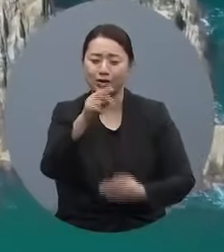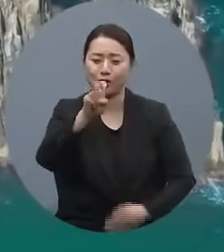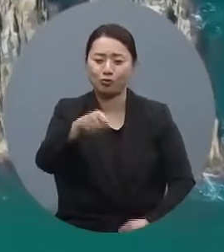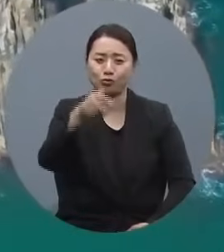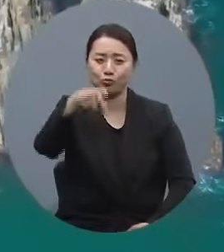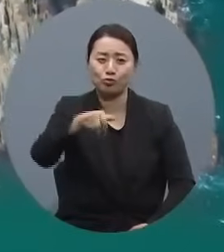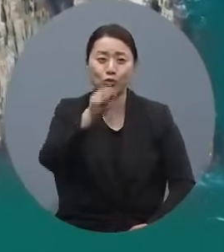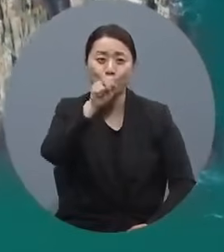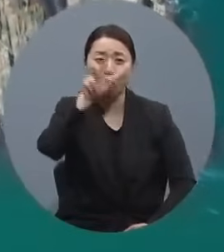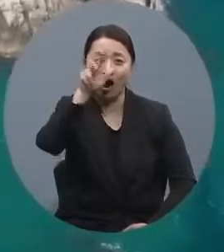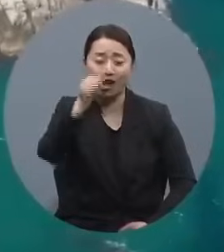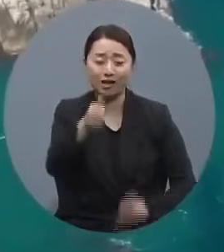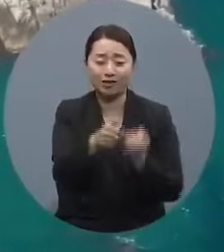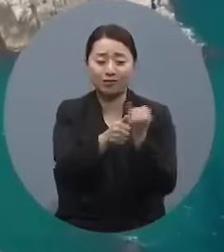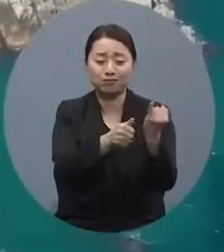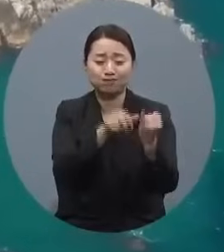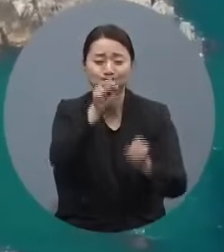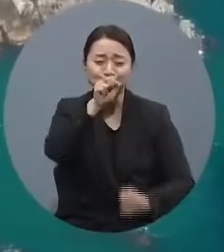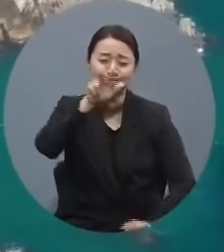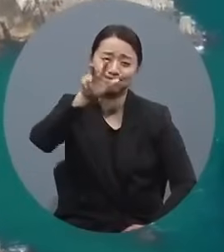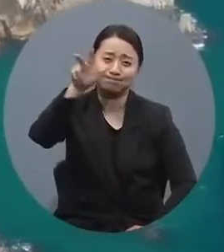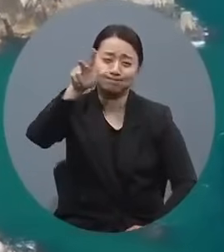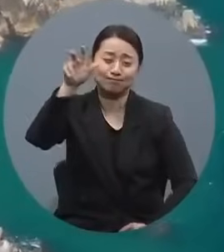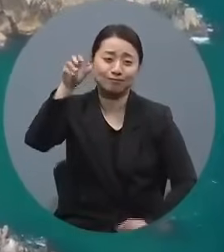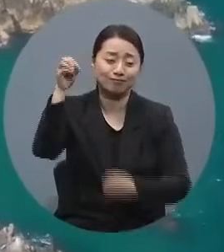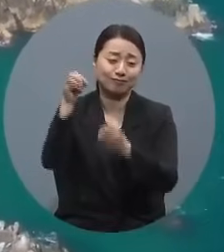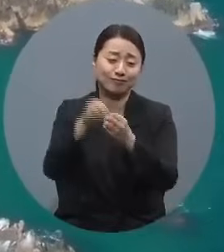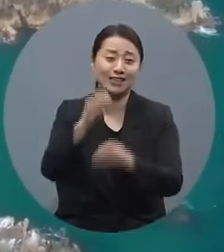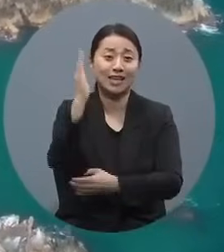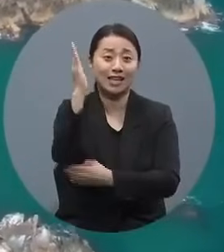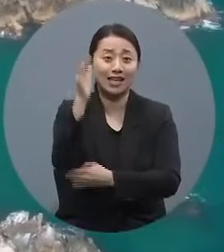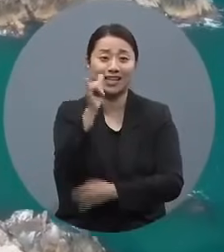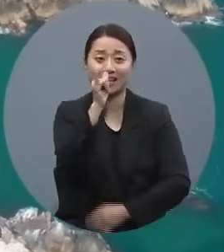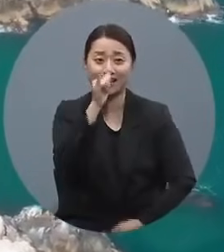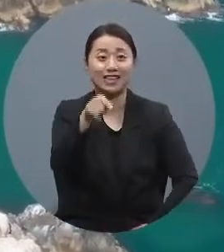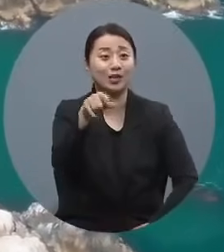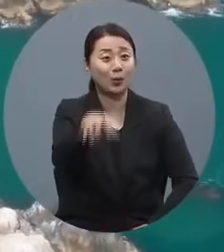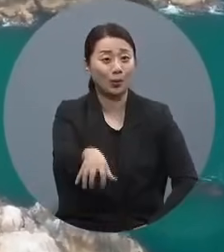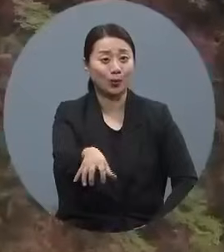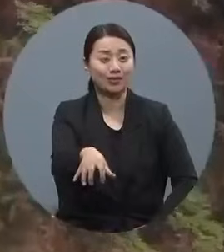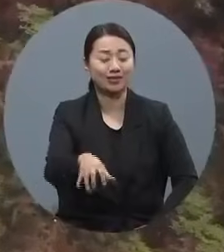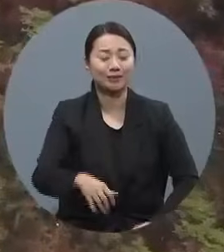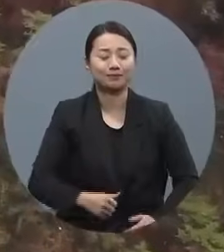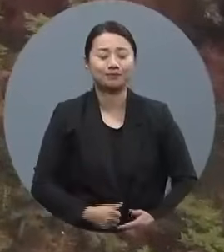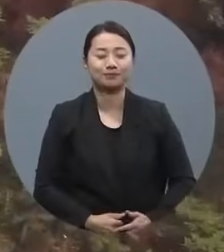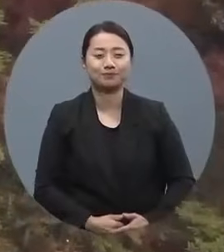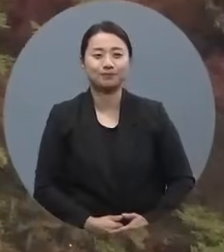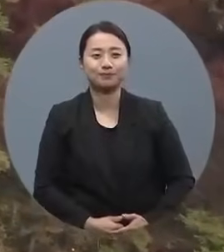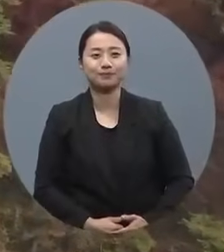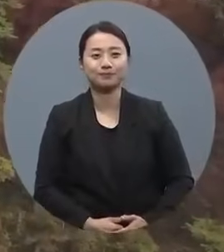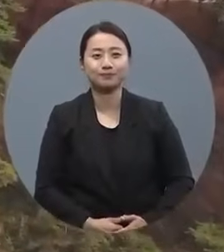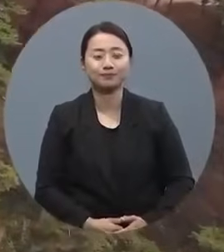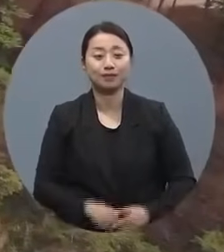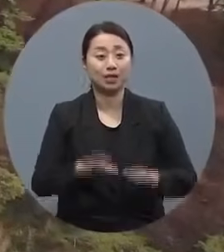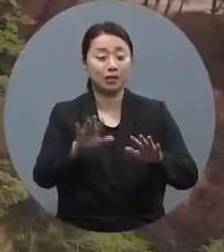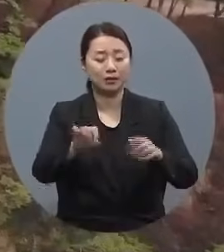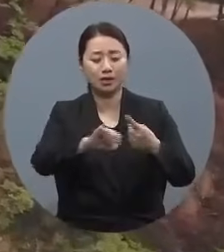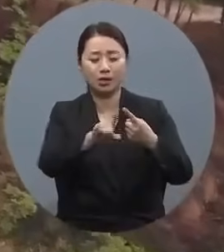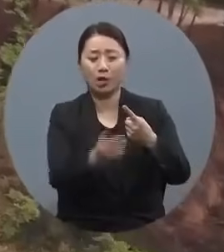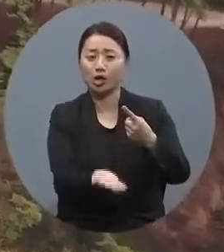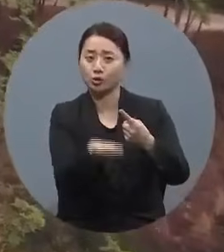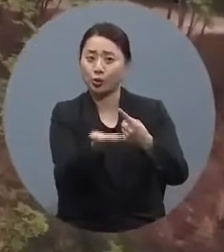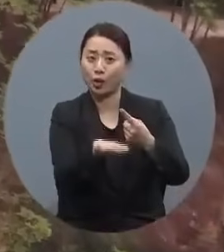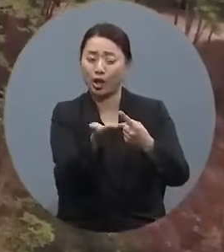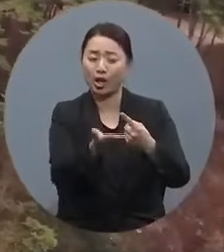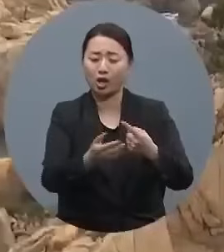문무대왕의 왕비가 호국용이 되어 대왕암 밑으로 잠겼다는 구전 전설이 내려오고 있는 곳입니다 이달 초 기암 계석